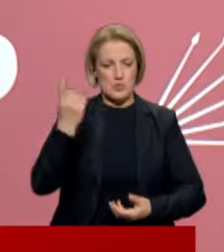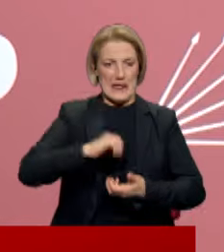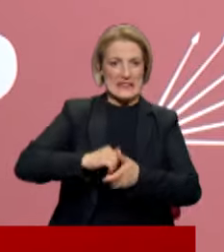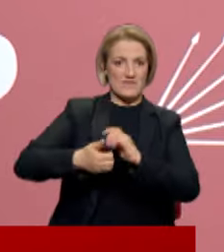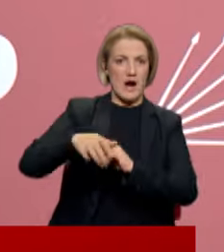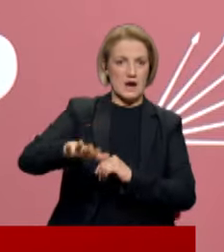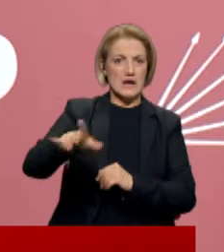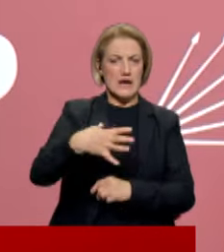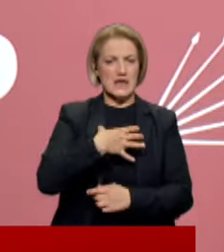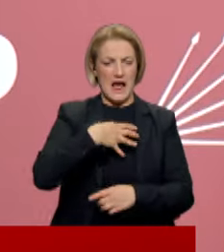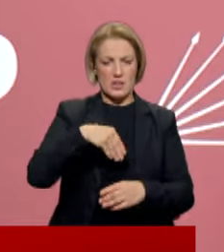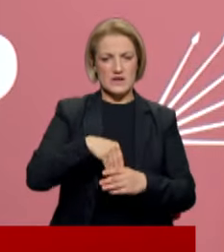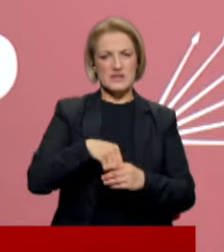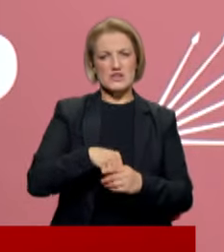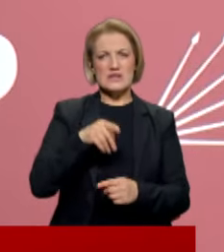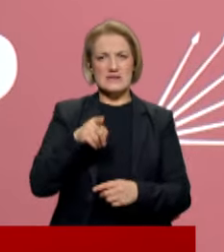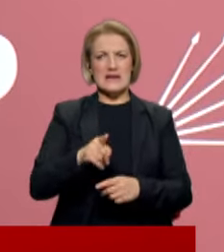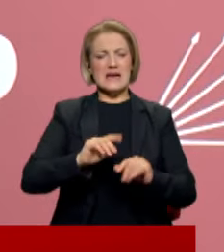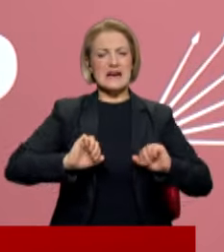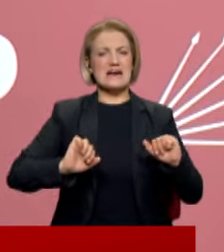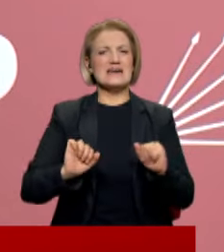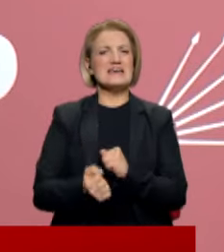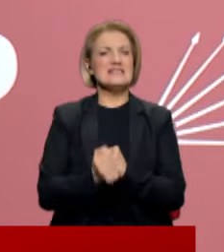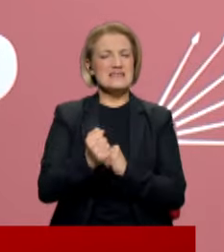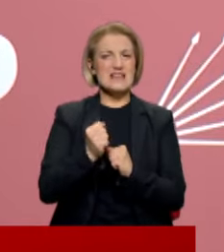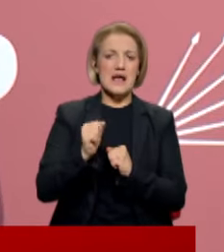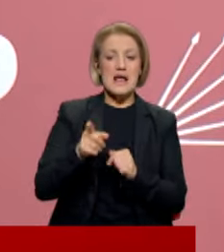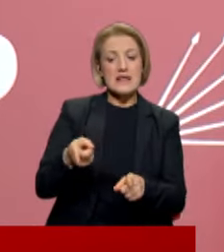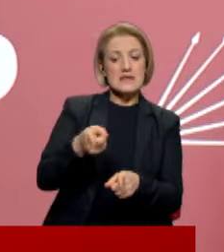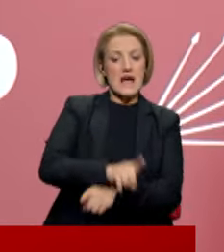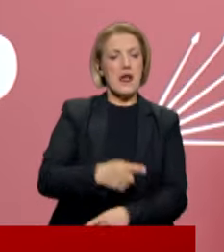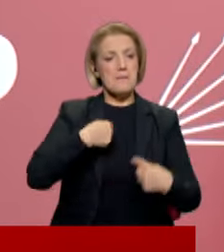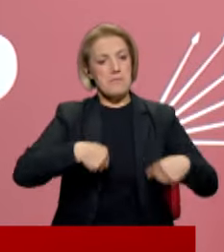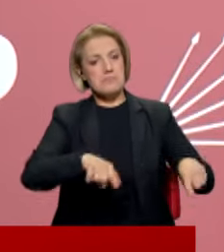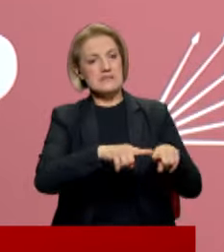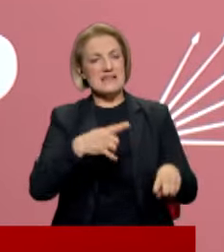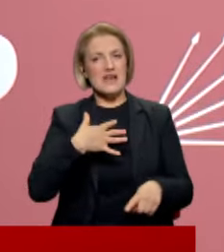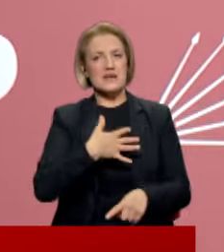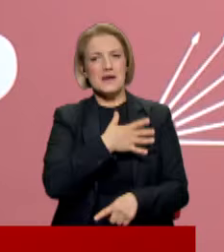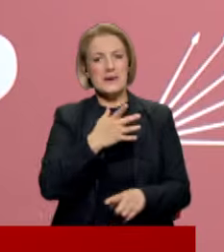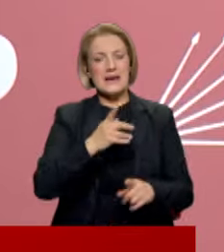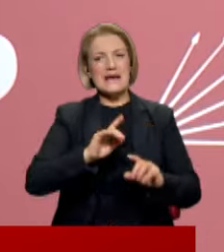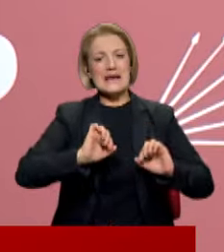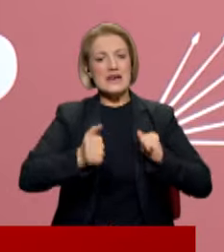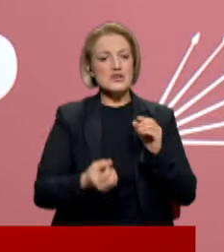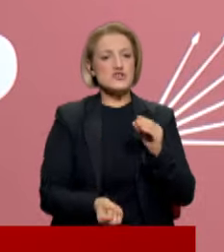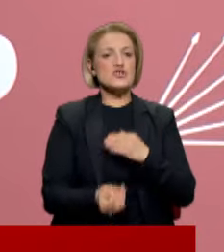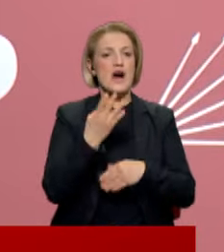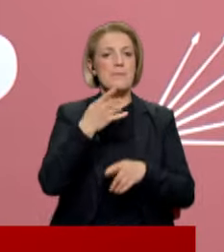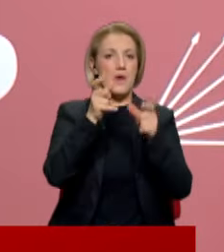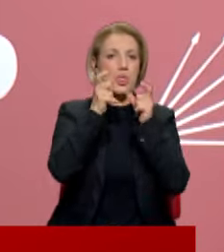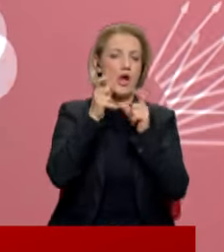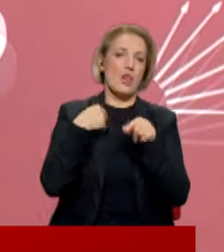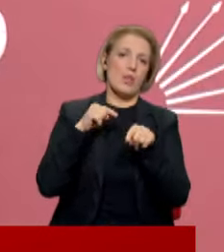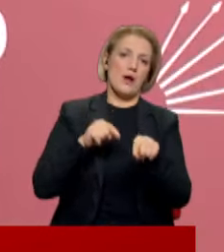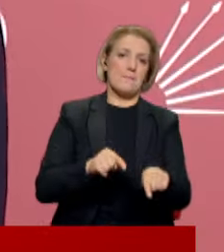İttifakı'nın kendi içindeki krizle meşgul olmak yerine bize bir kriz ihraç etmeye çalıştığını dikkatle